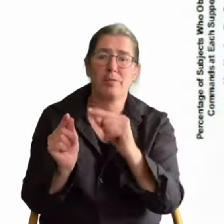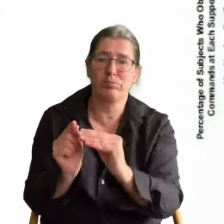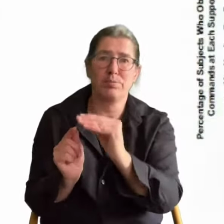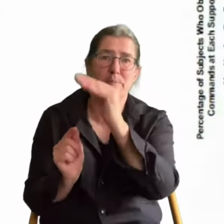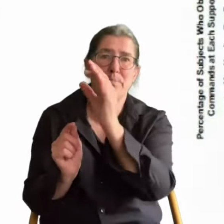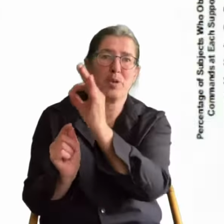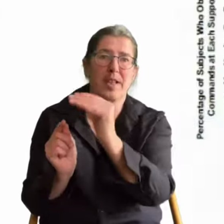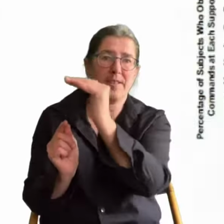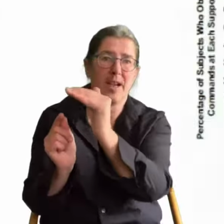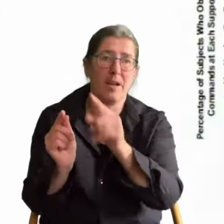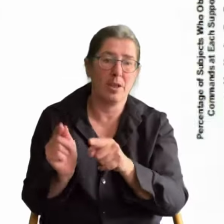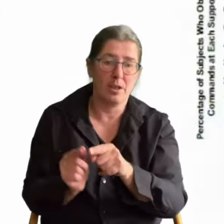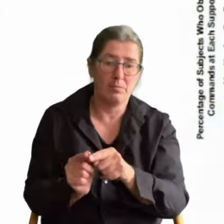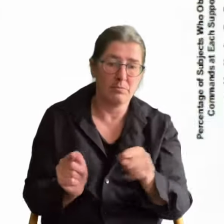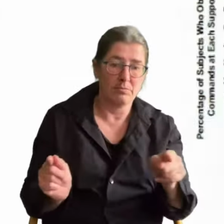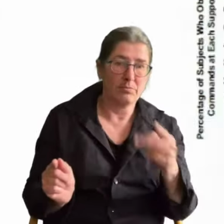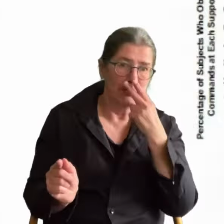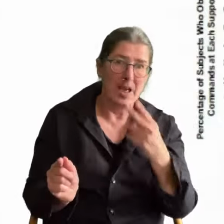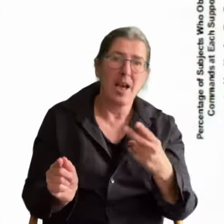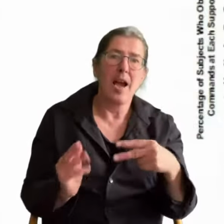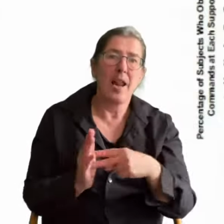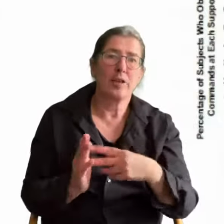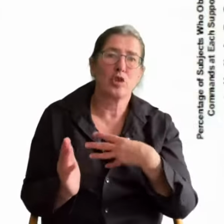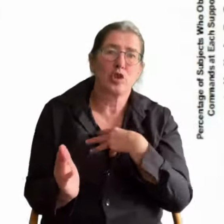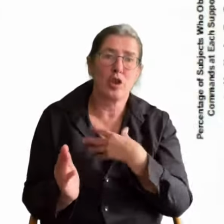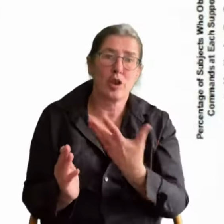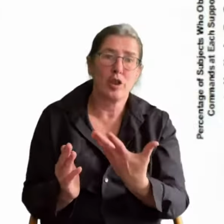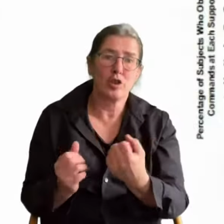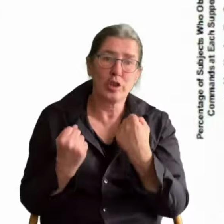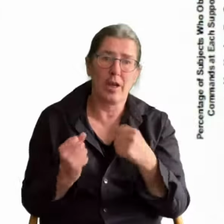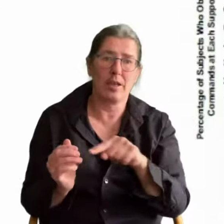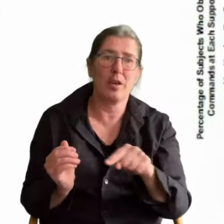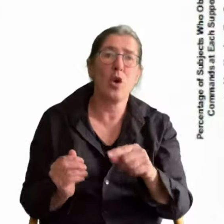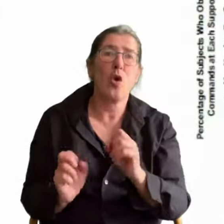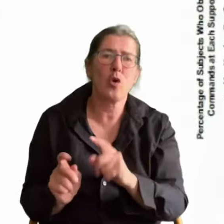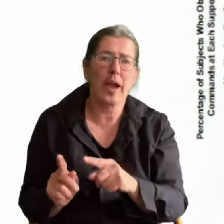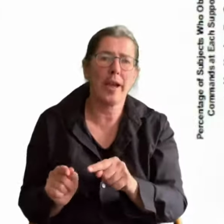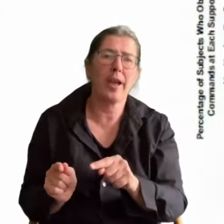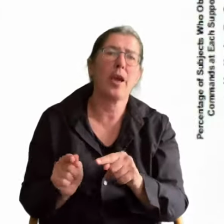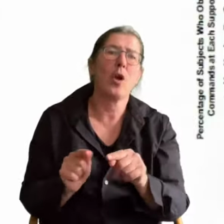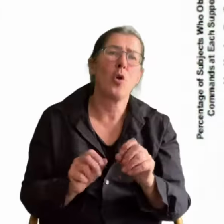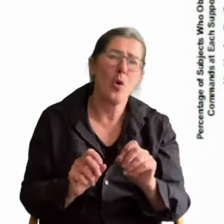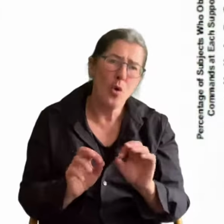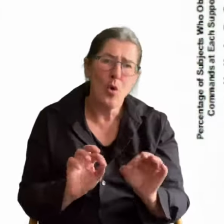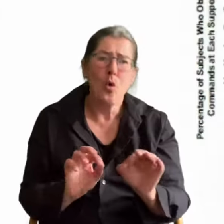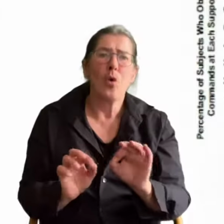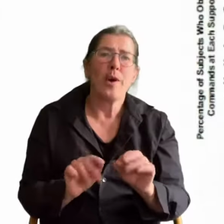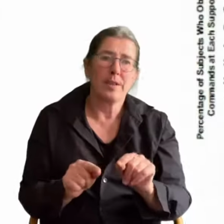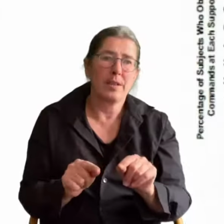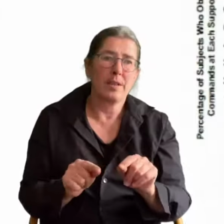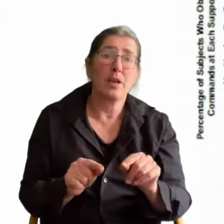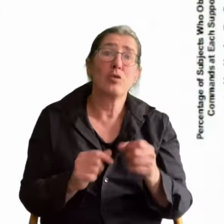gerechten und hier sieht in die elektroschocks stärke also ok moderat